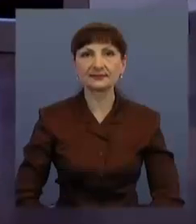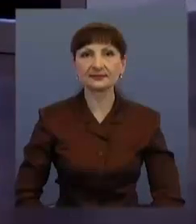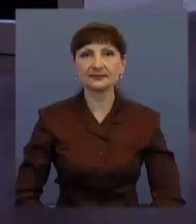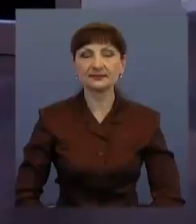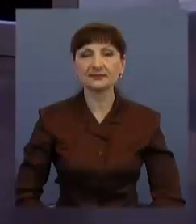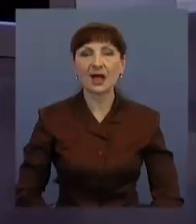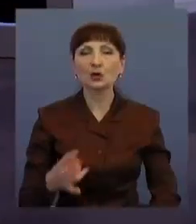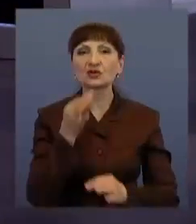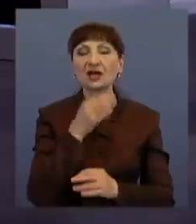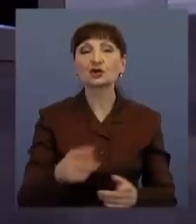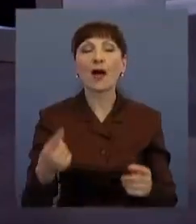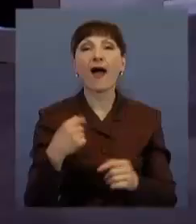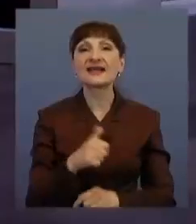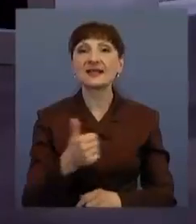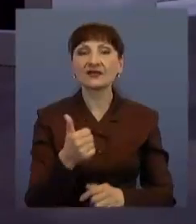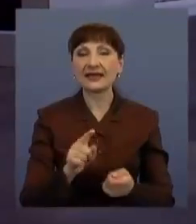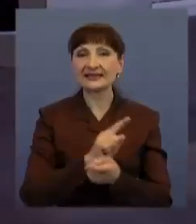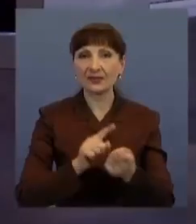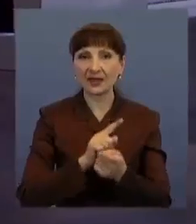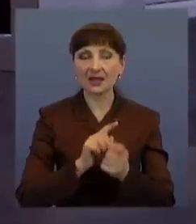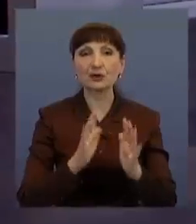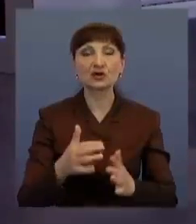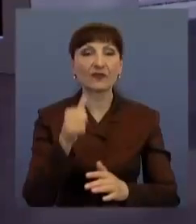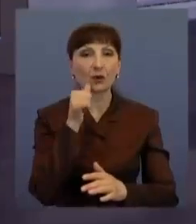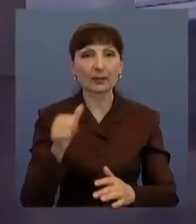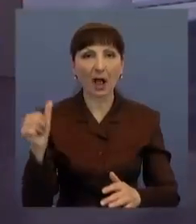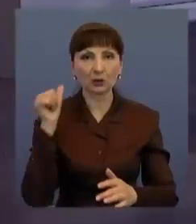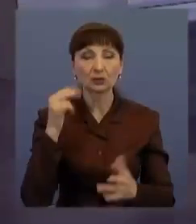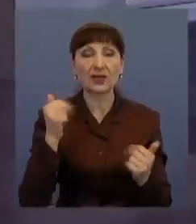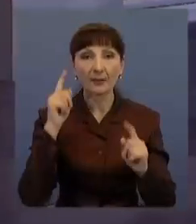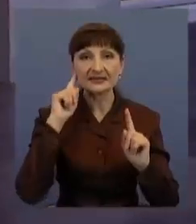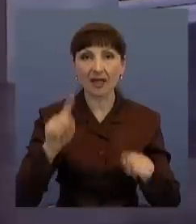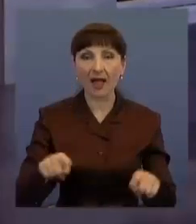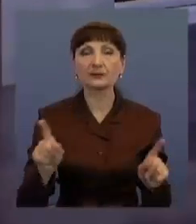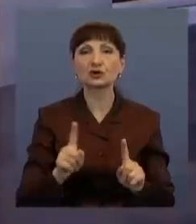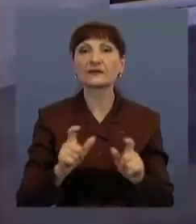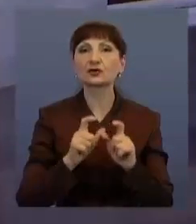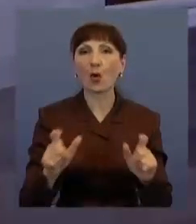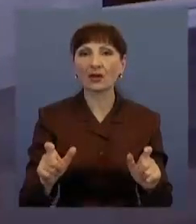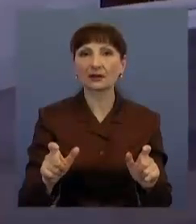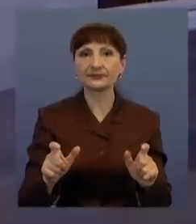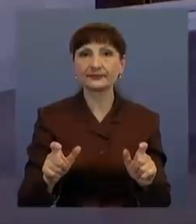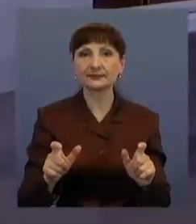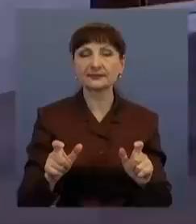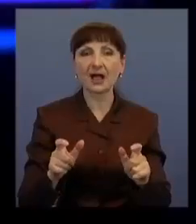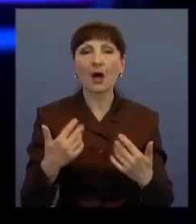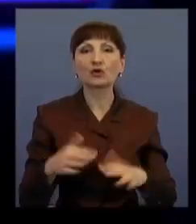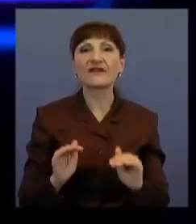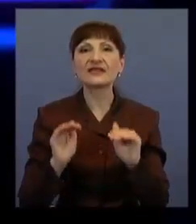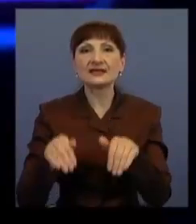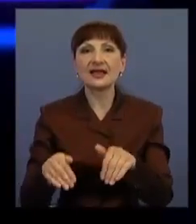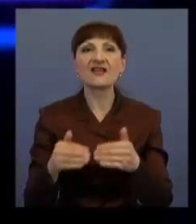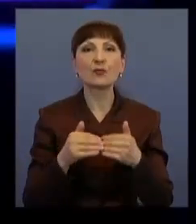сказать, что в принципе основные изменения произошли в прошлом году. Да? Мы знаем, что в школах